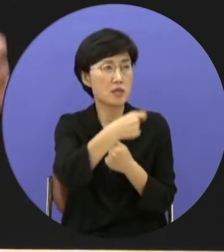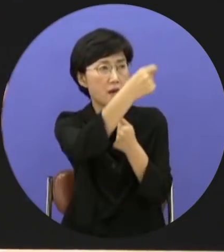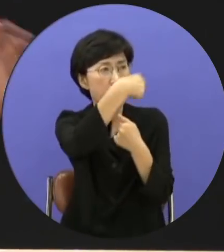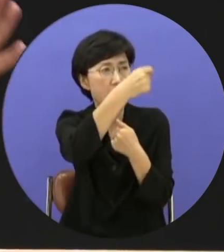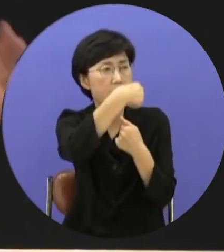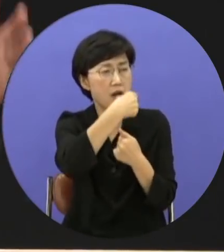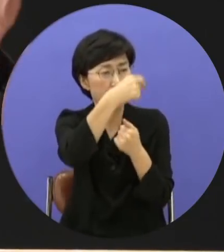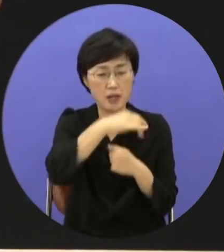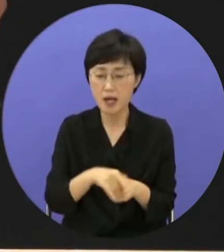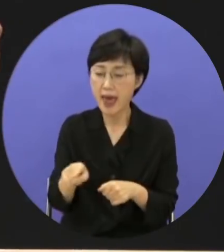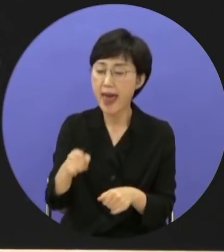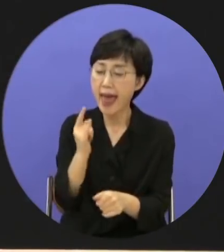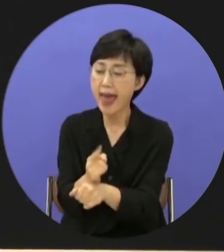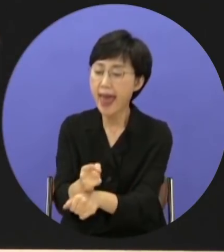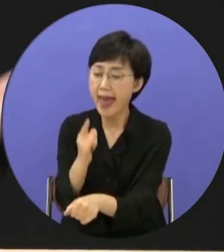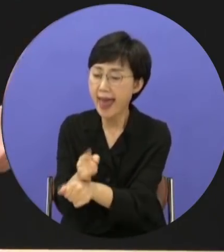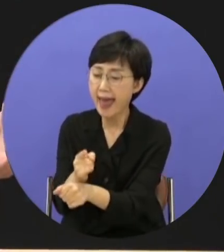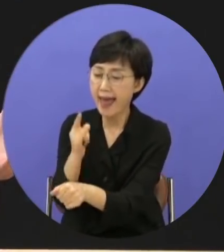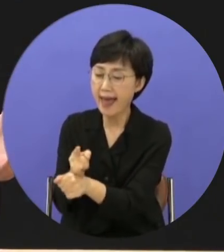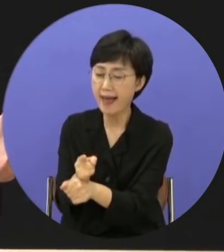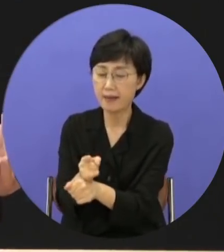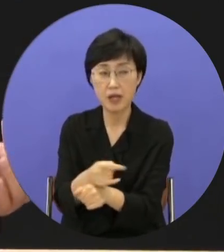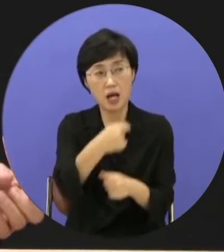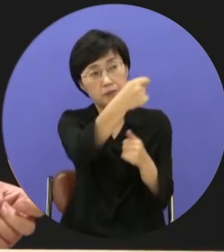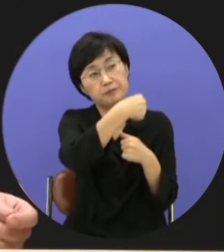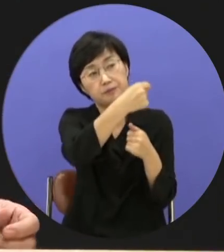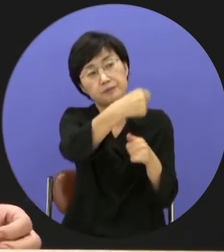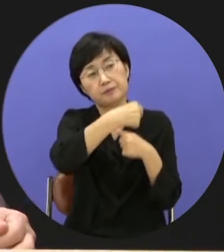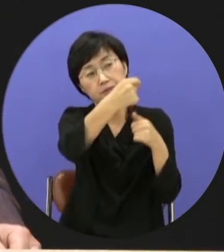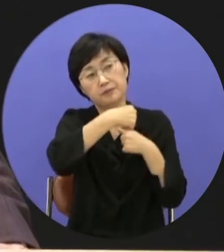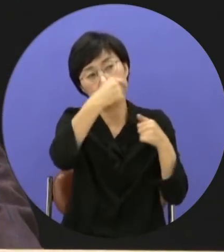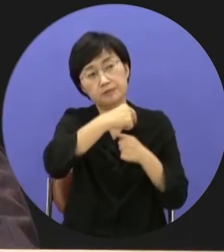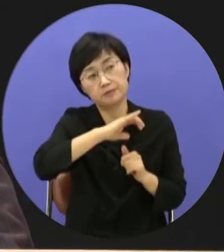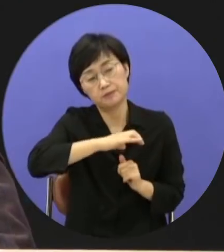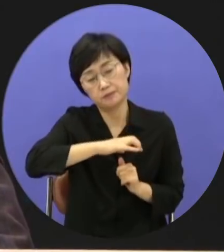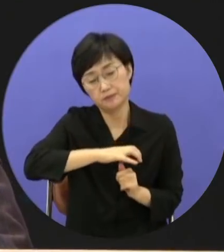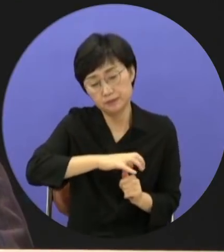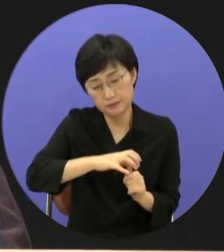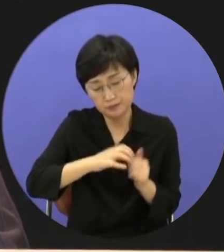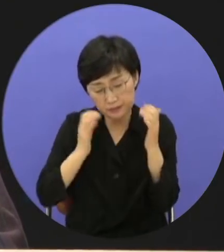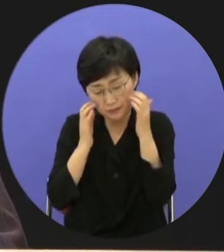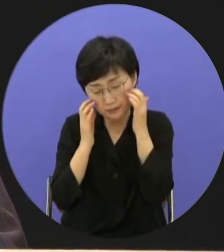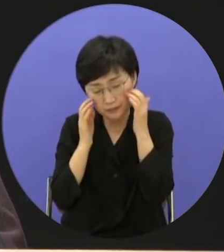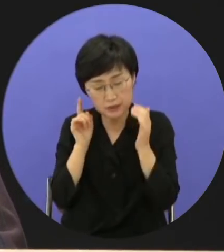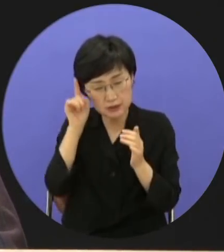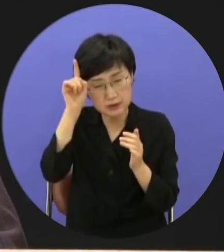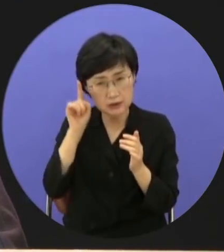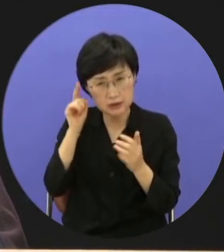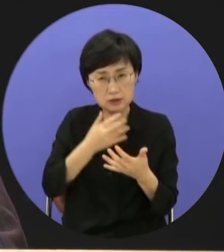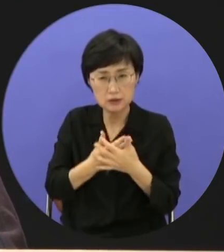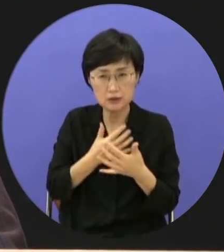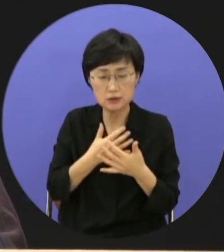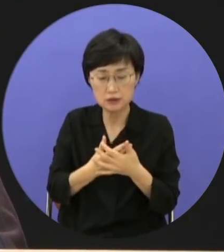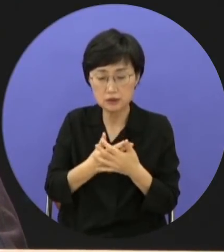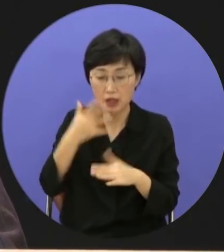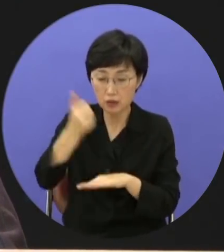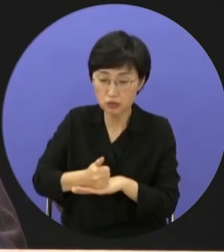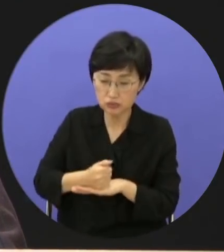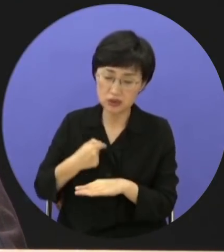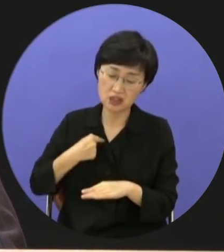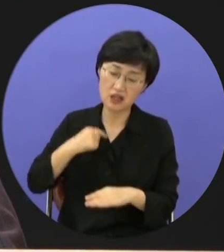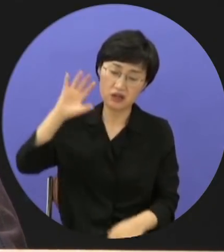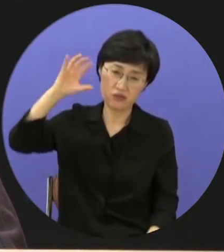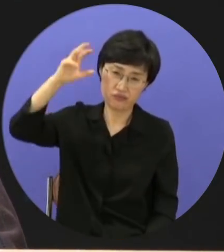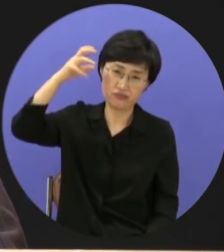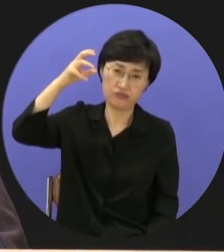뭐 해야 된다, 뭐 하도 압박을 돌아보는 거죠. And so much pressure on him, saying you need to study, you need to do this well, you need to get the grades, and they continue to pressure him, and so in his